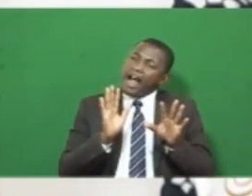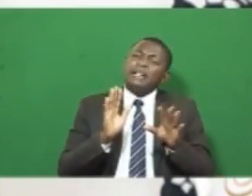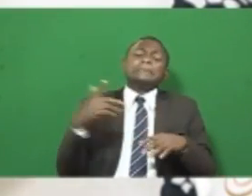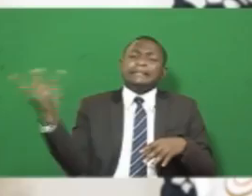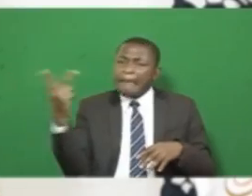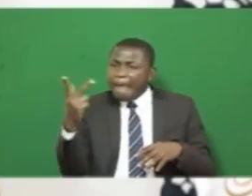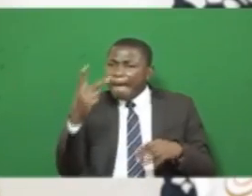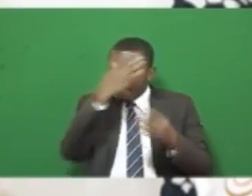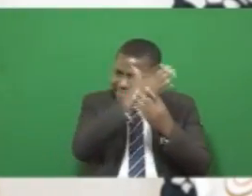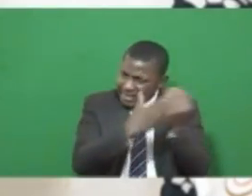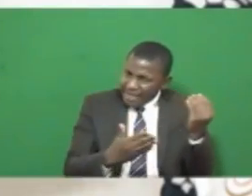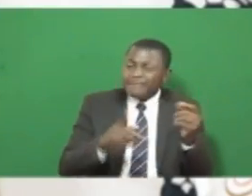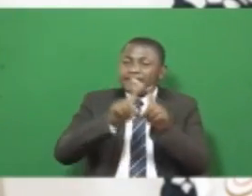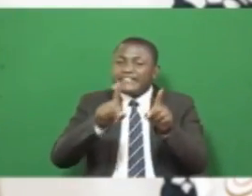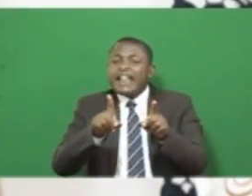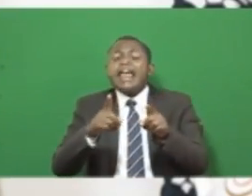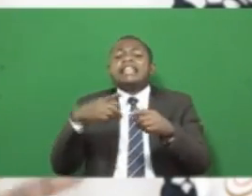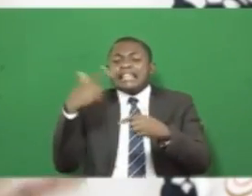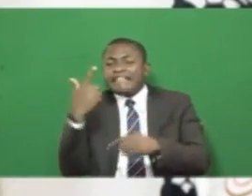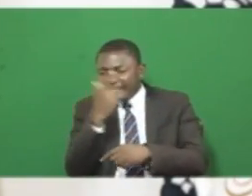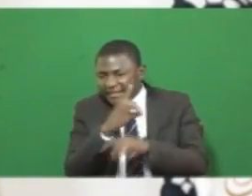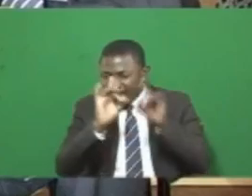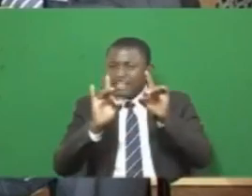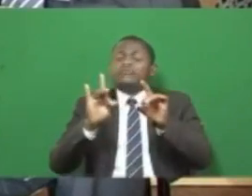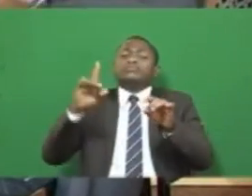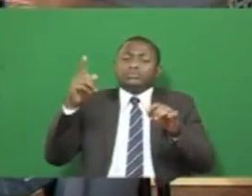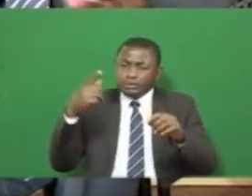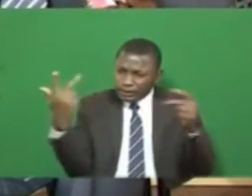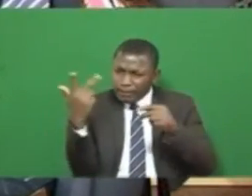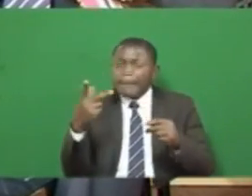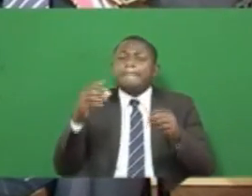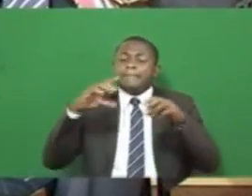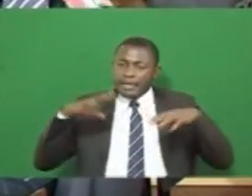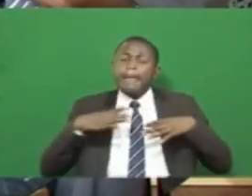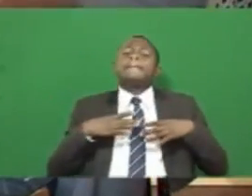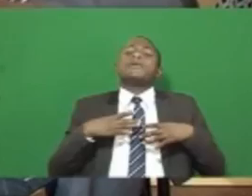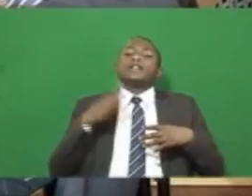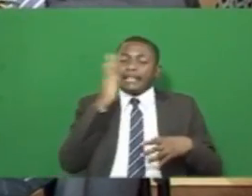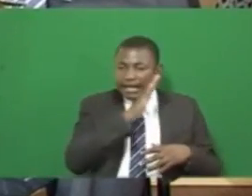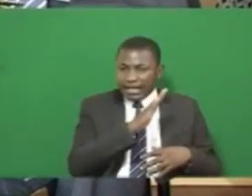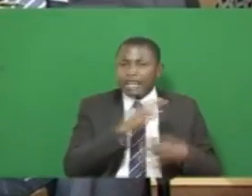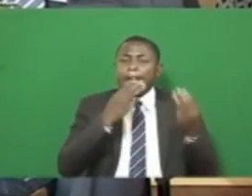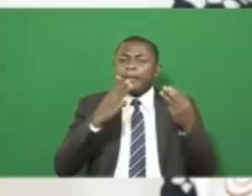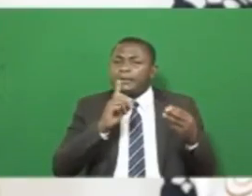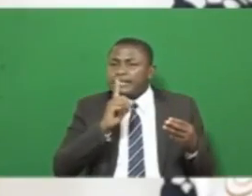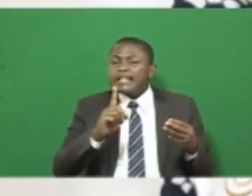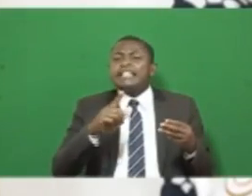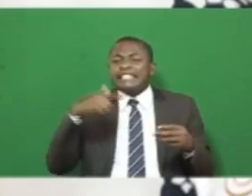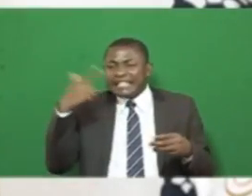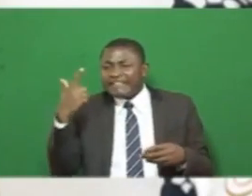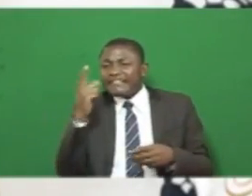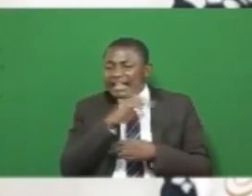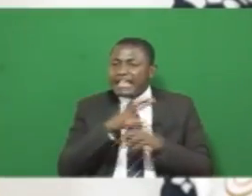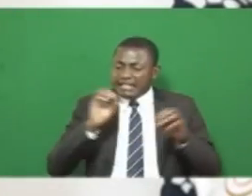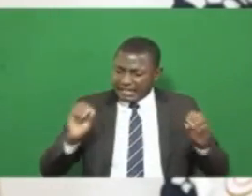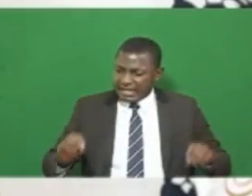Uru wanzotaurwa nevatendi kuti mitemo yakapfuura, mitemo haisina basa. Vanenge vachireva one. One wesabata. Alright. Saka Satani